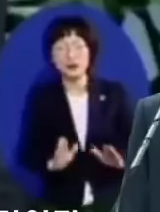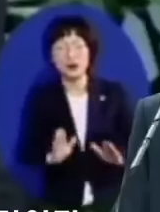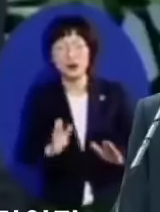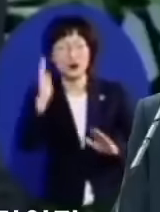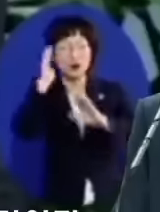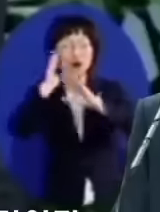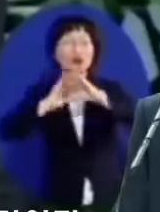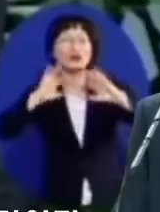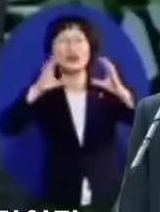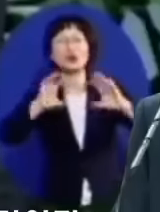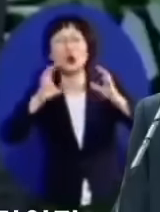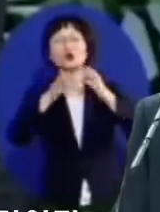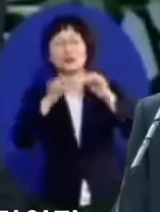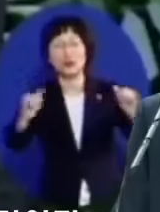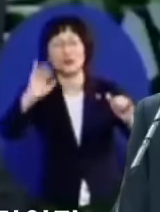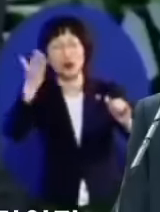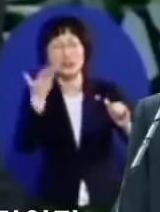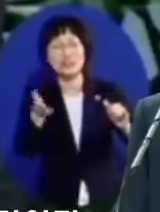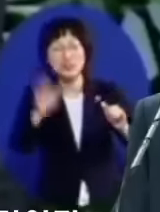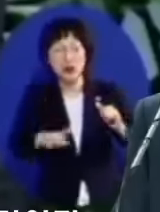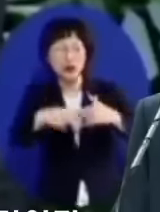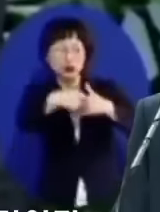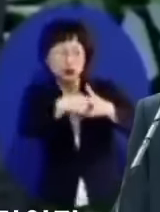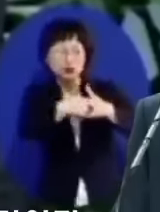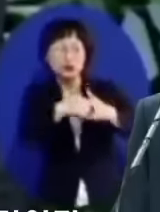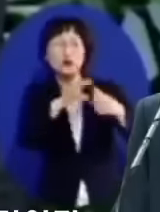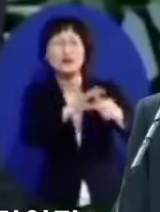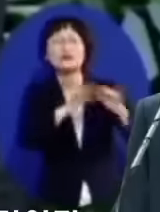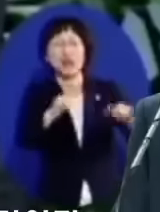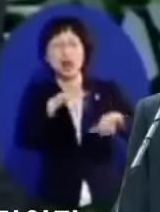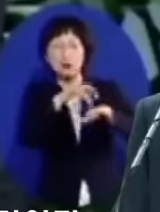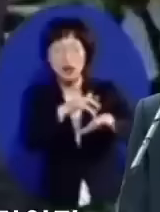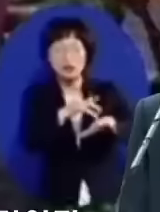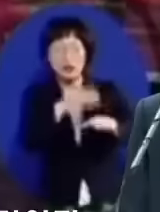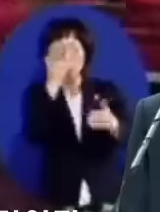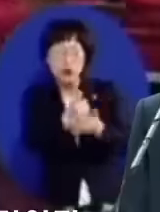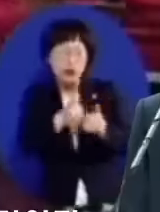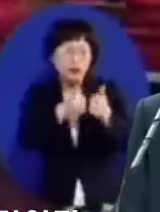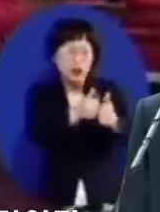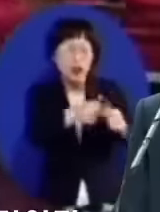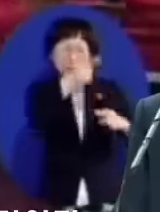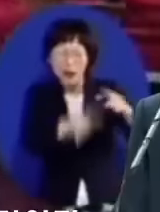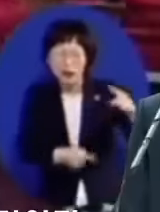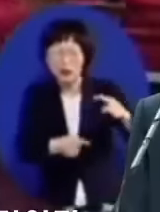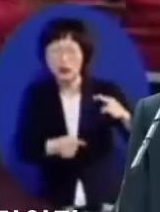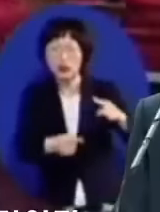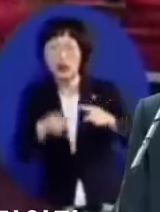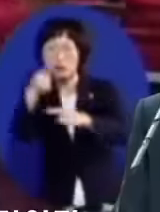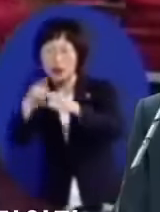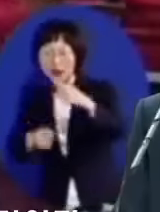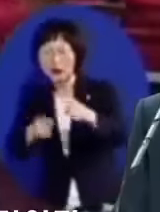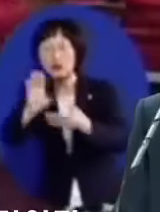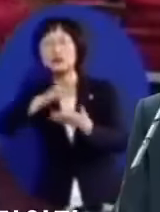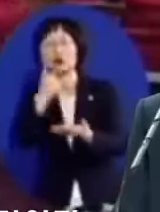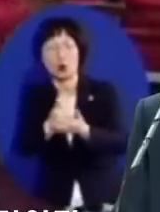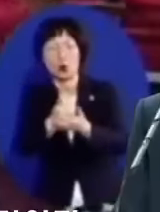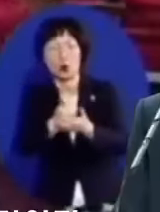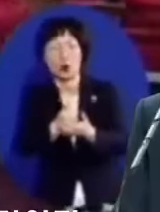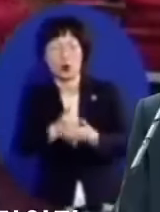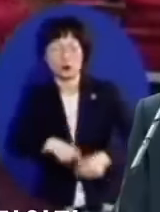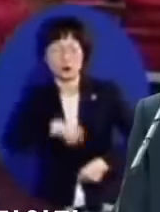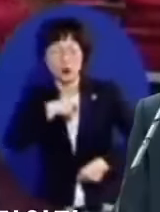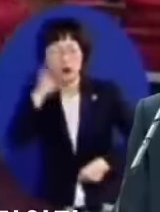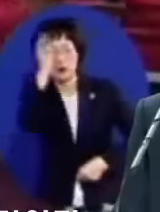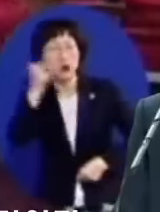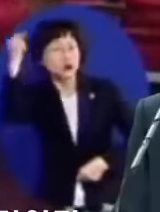되었으나 반은 유고의 사람이고 마귀와 죄를 따라가고 반은 영적 사람 그리스도의 의와 성령을 따라가는